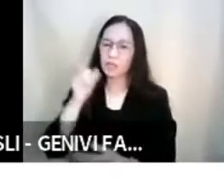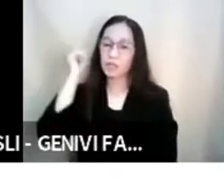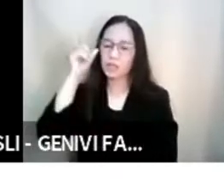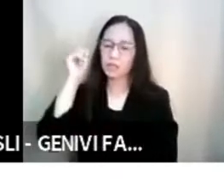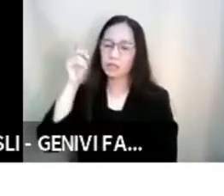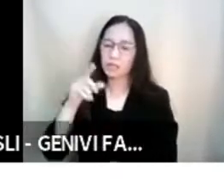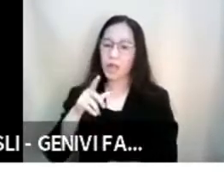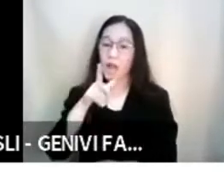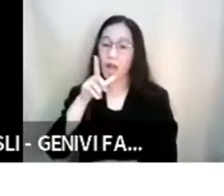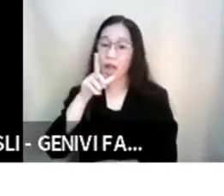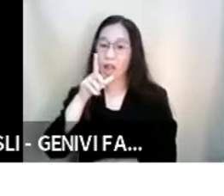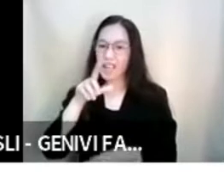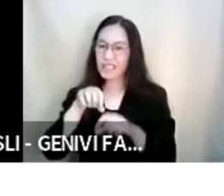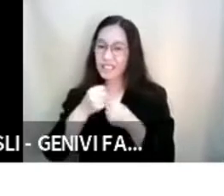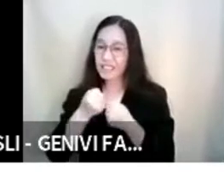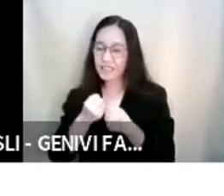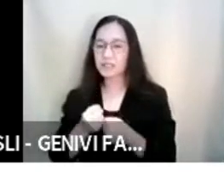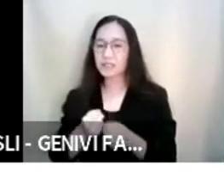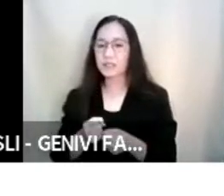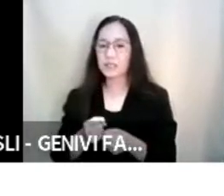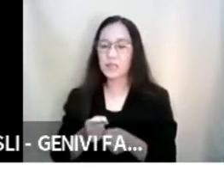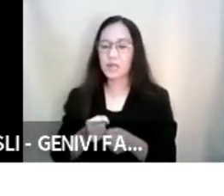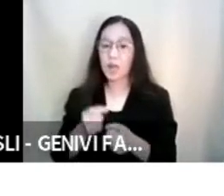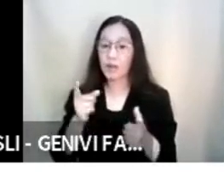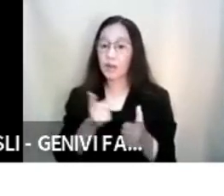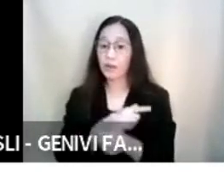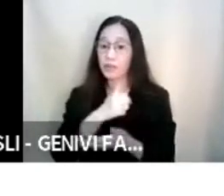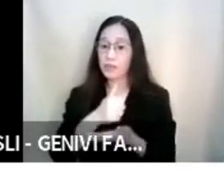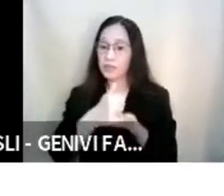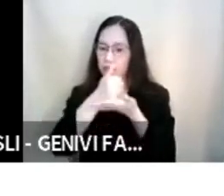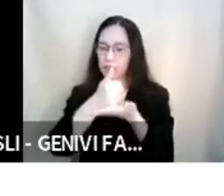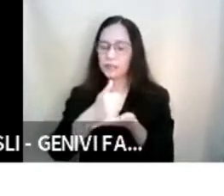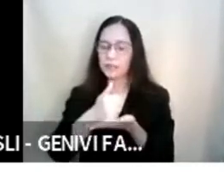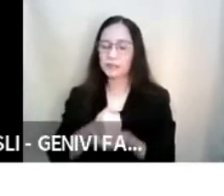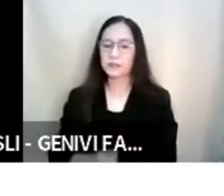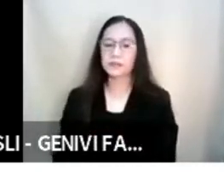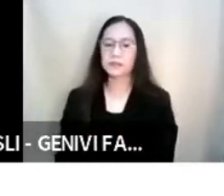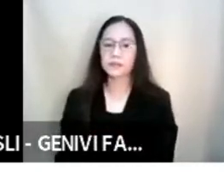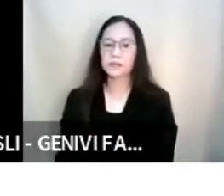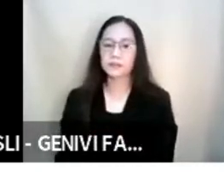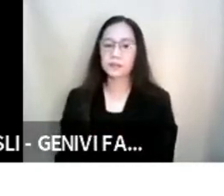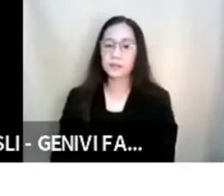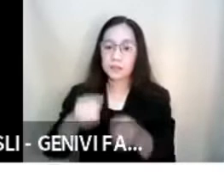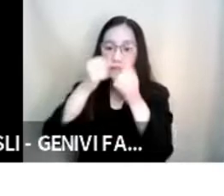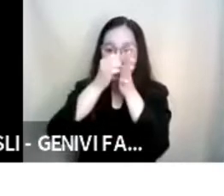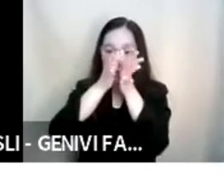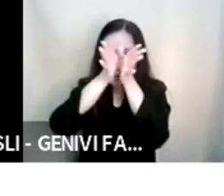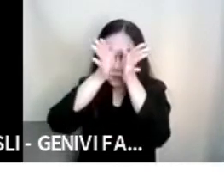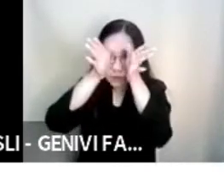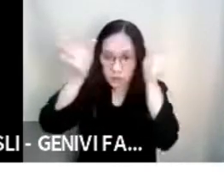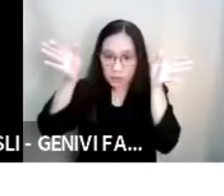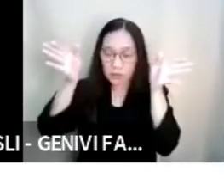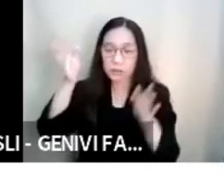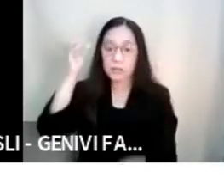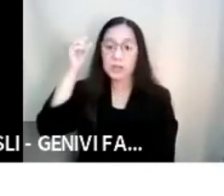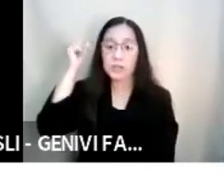lunch break, no? Or first aid, mga things like that. dapat pinapalawak natin yung pag-intindi